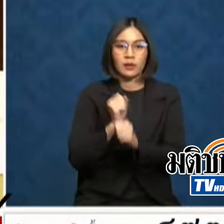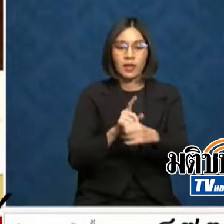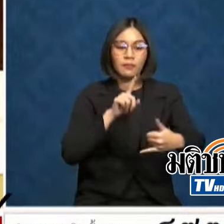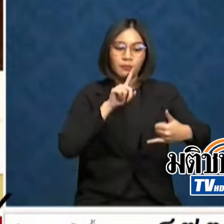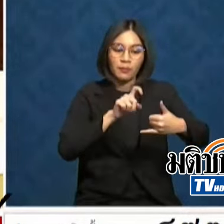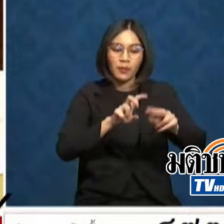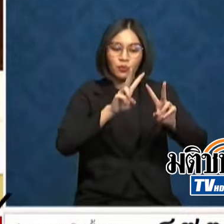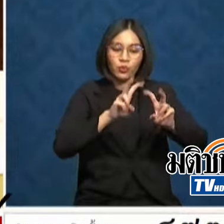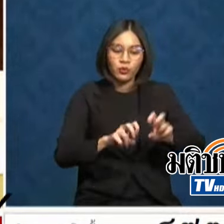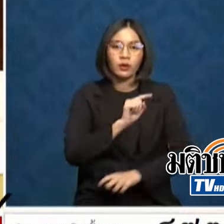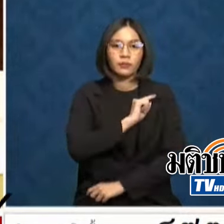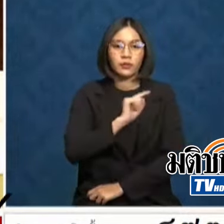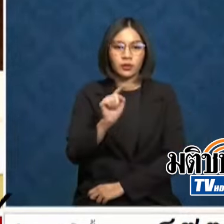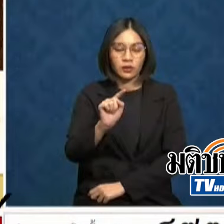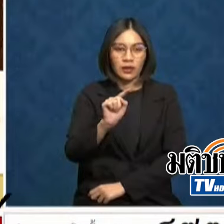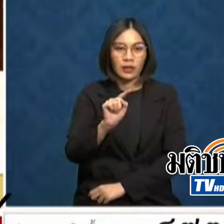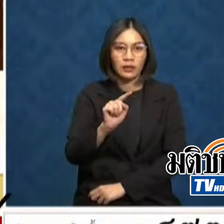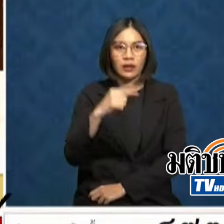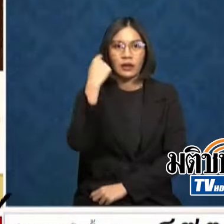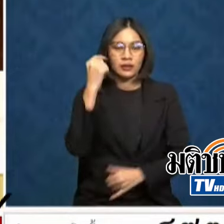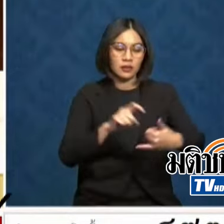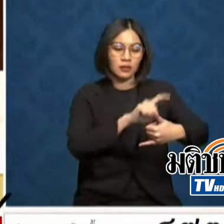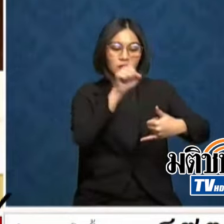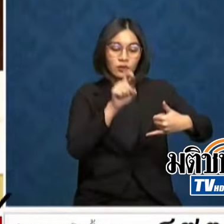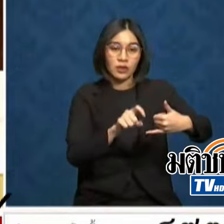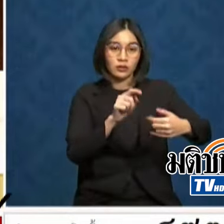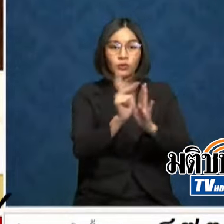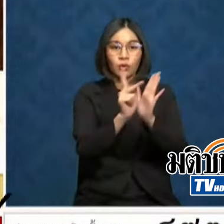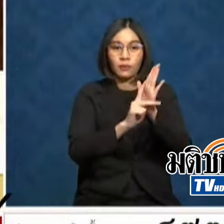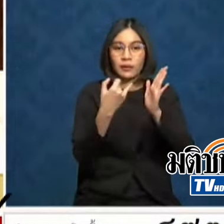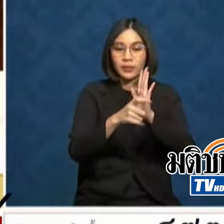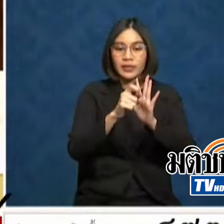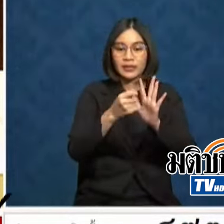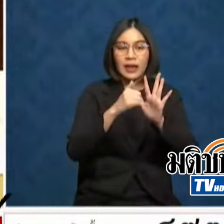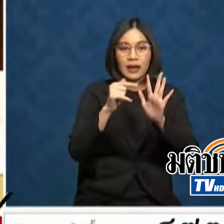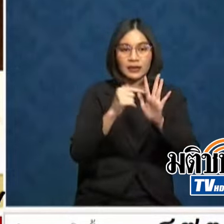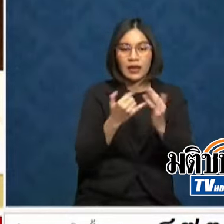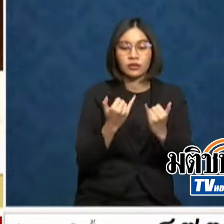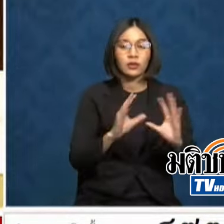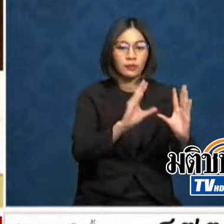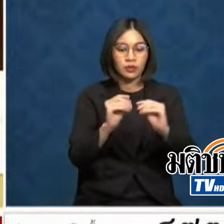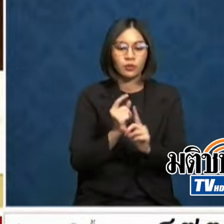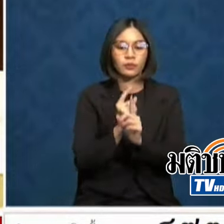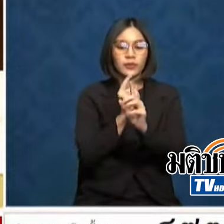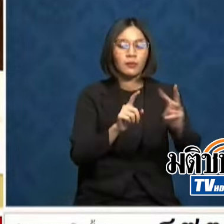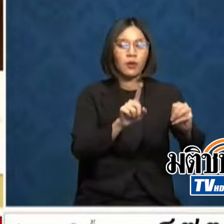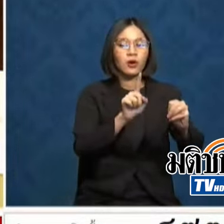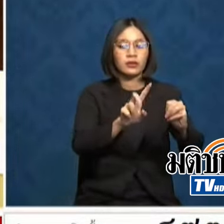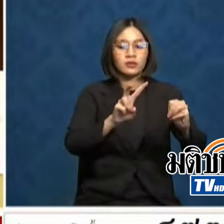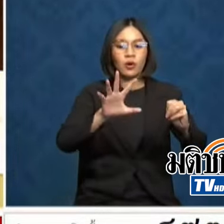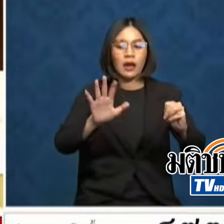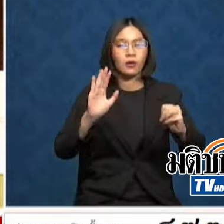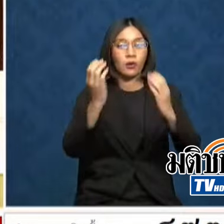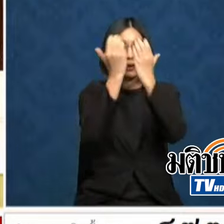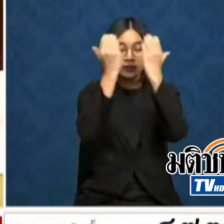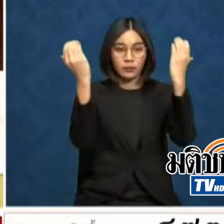สวนในฐานะ เป็นผู้ต้องหาในคดีอาญาระหว่างสมัยประชุมตามมาตรา125ของรัฐธ